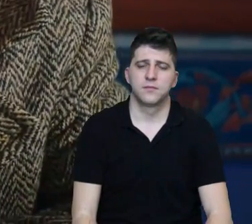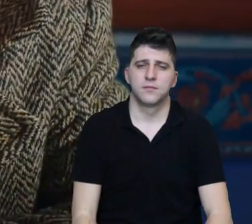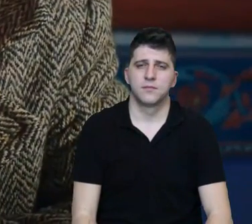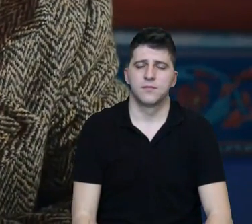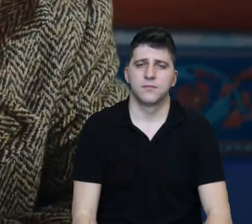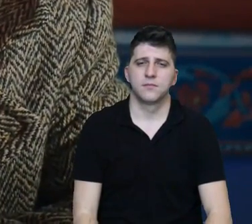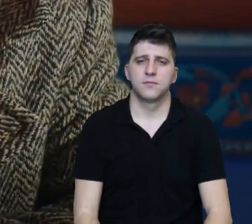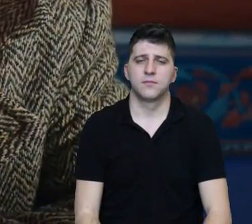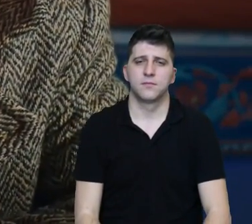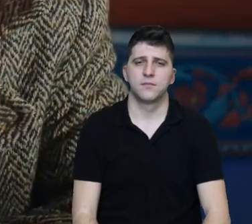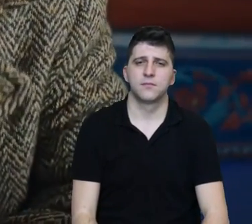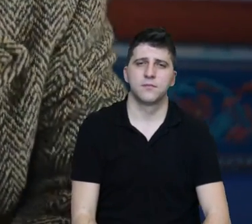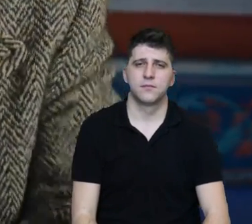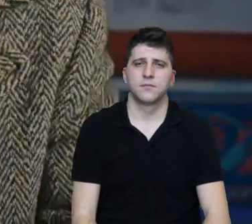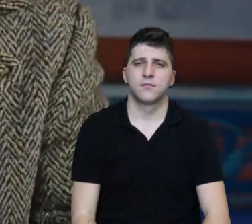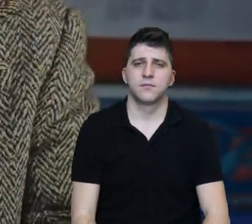Başını öne eğdi.